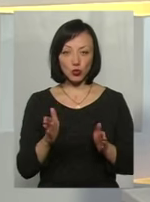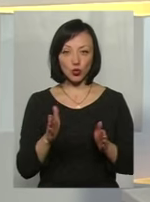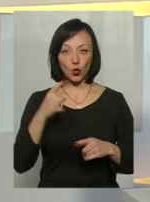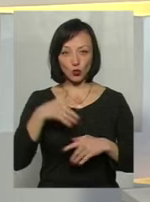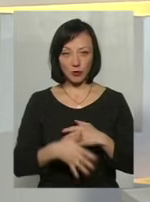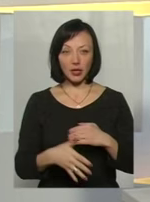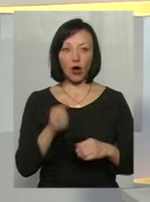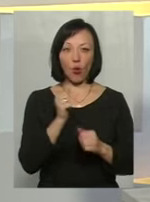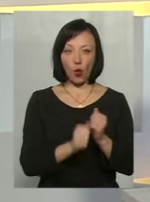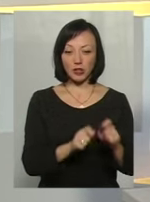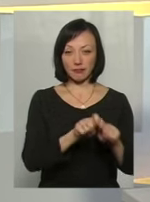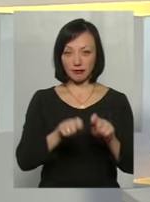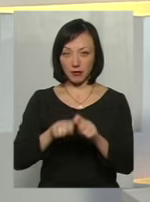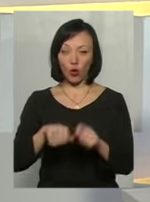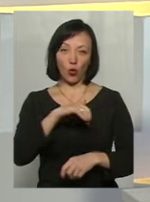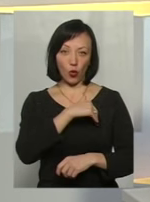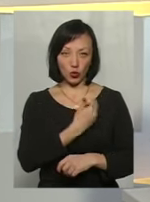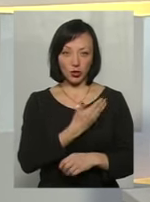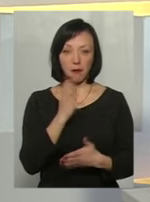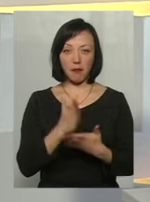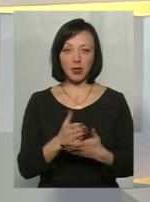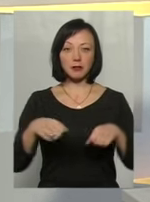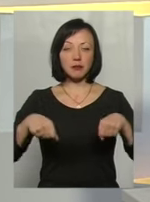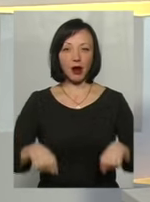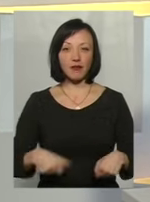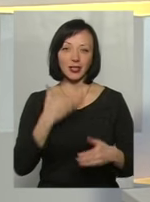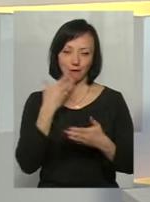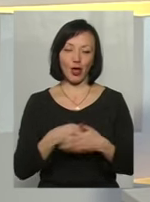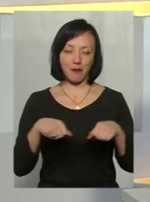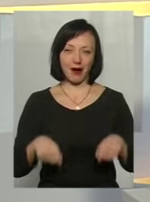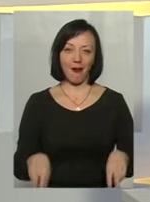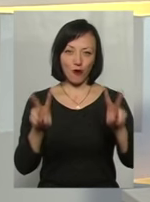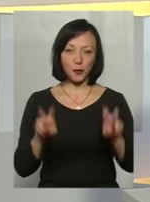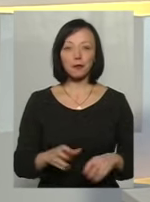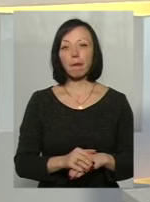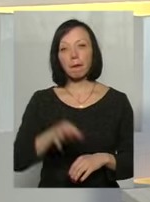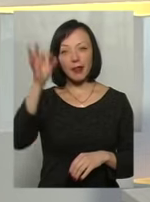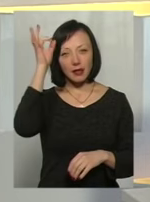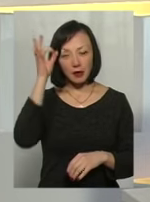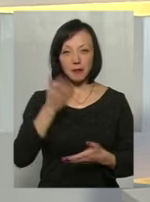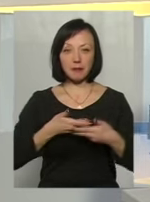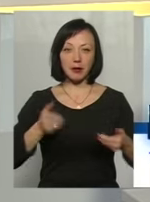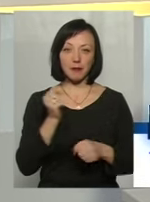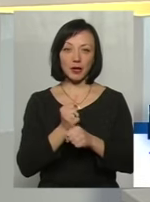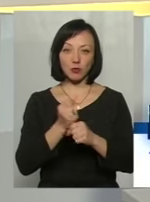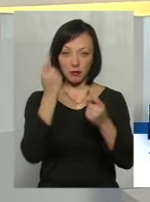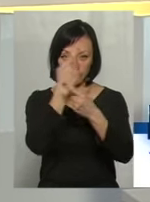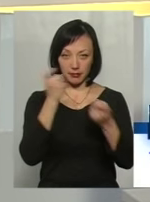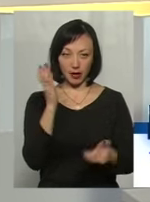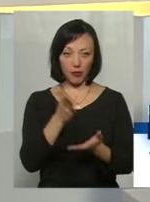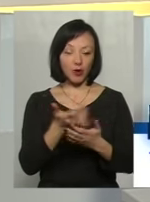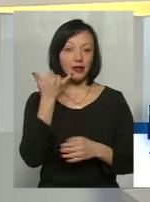кожен це відслідковує і хоче мати право на своє право. Хочу нагадати нашим телеглядачам, що ми працюємо у прямому